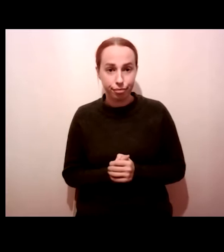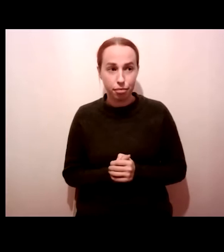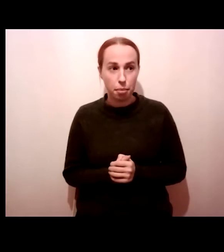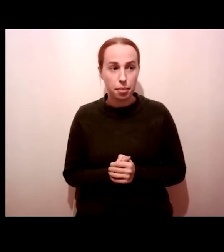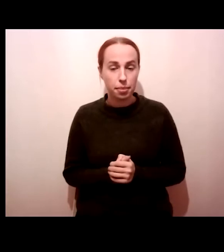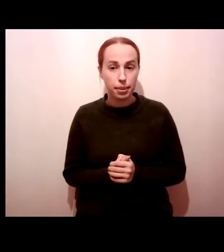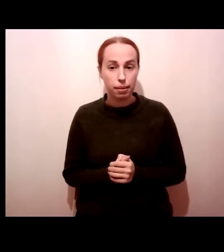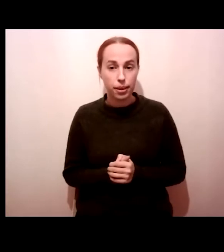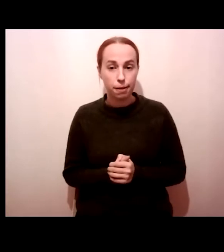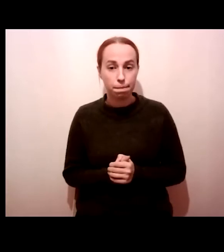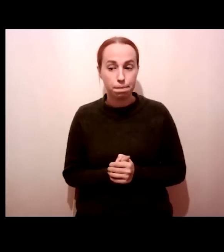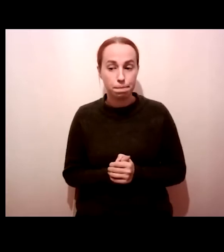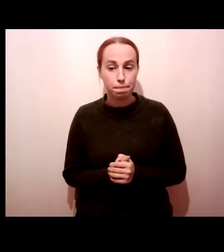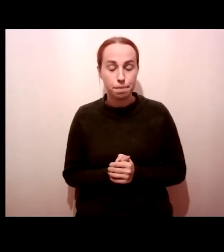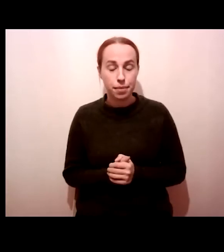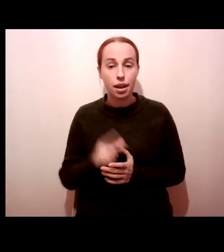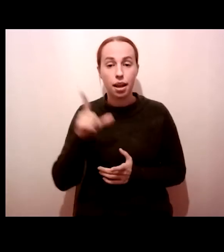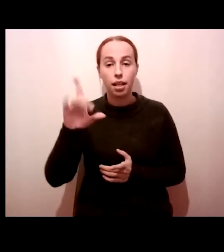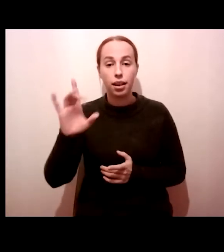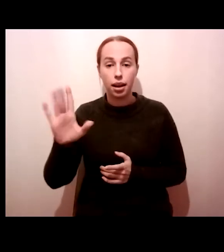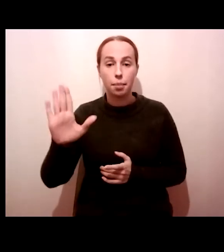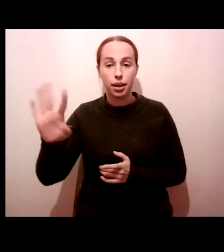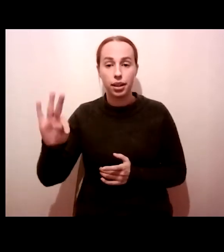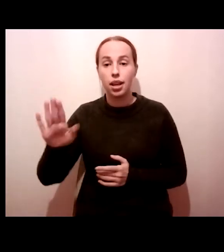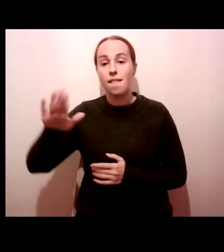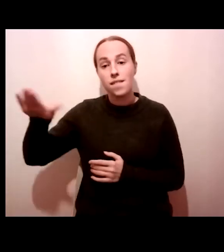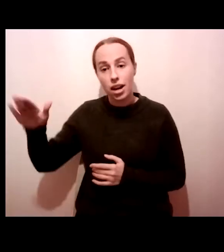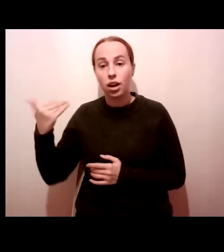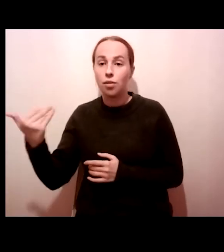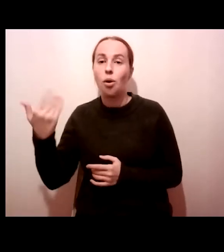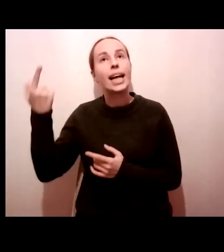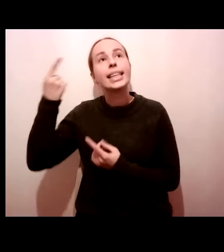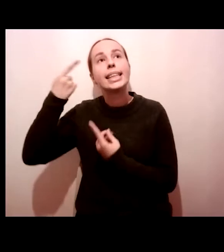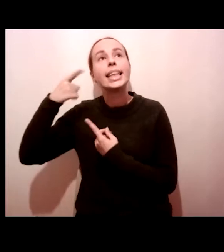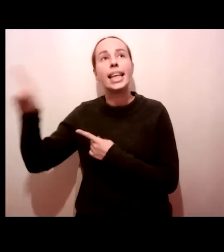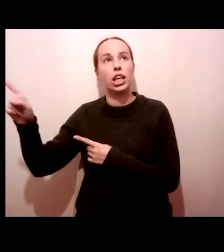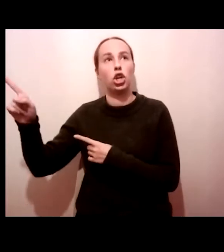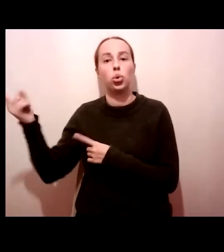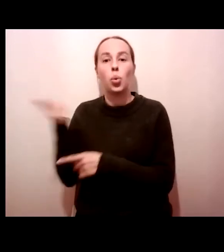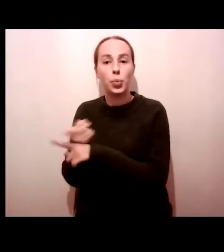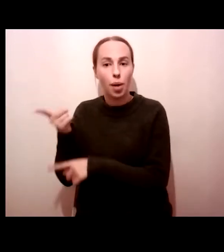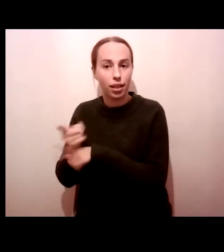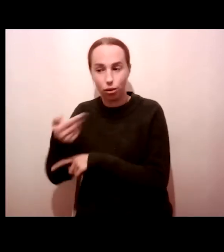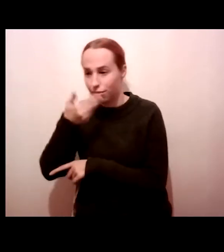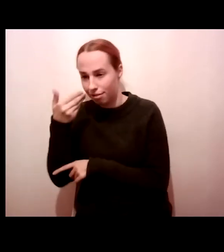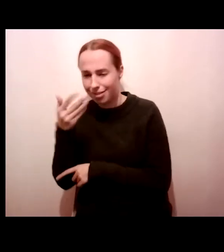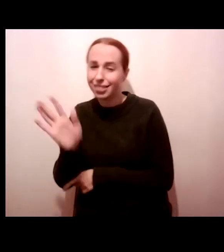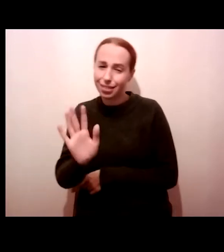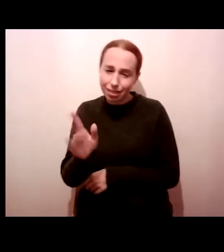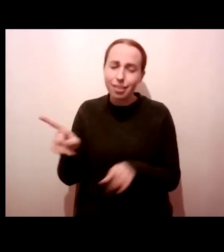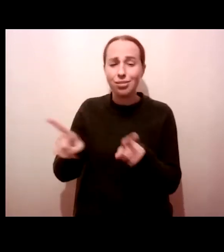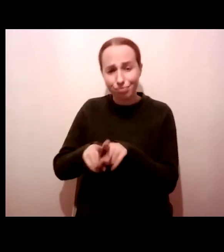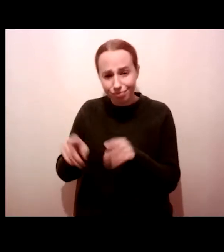nereiškia, kad LGBT moksleiviai nepatiria kitų rūšių patyčių. Tai gali